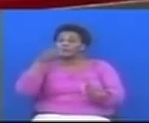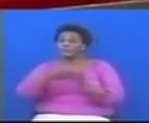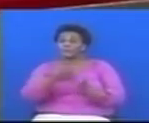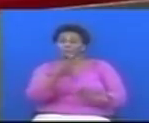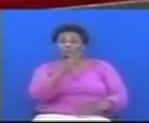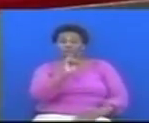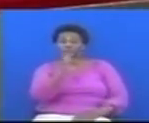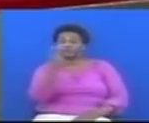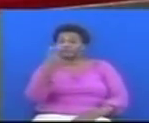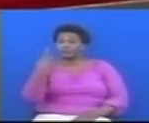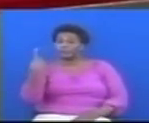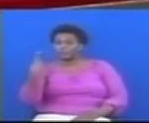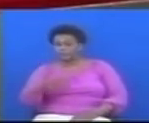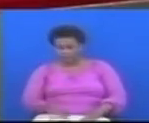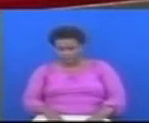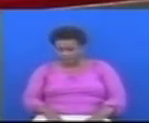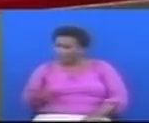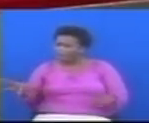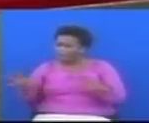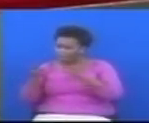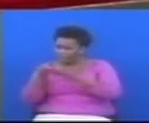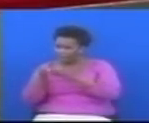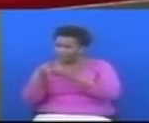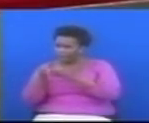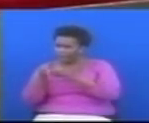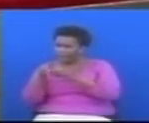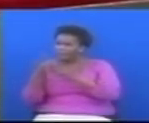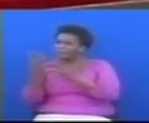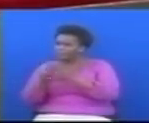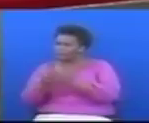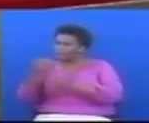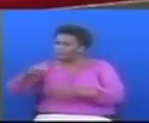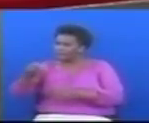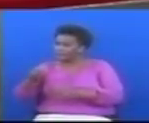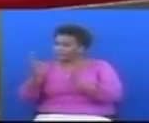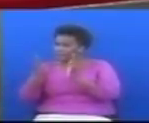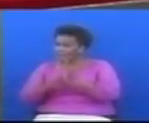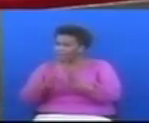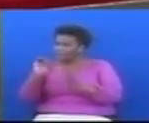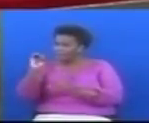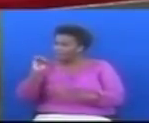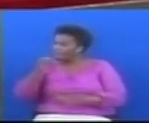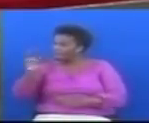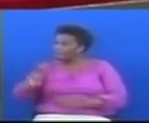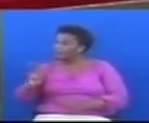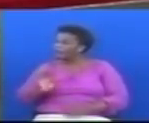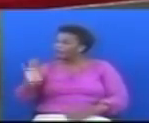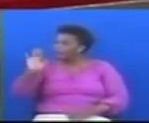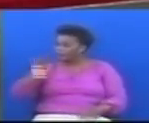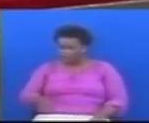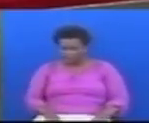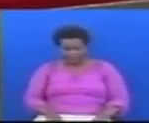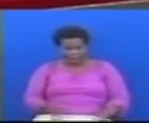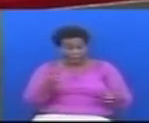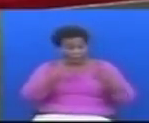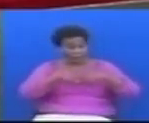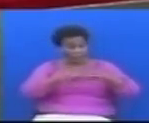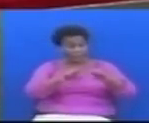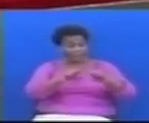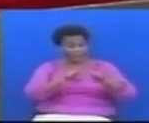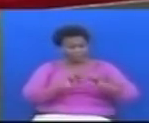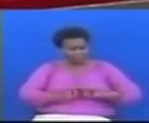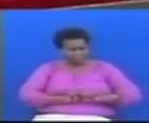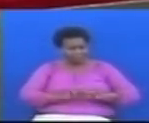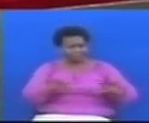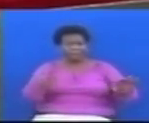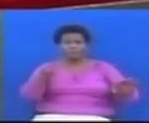2021 vikiwemo vijiji 70 vya wilaya ya Mkalama. Katika awamu ya pili ya utekelezaji wa mradi wa kusambaza umeme vijijini REA awamu ya